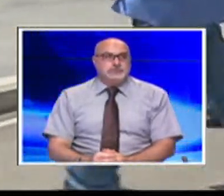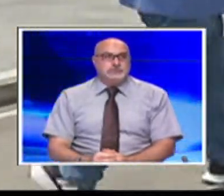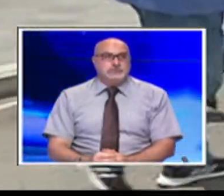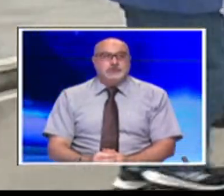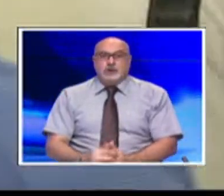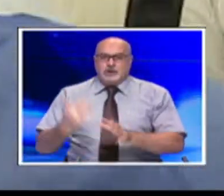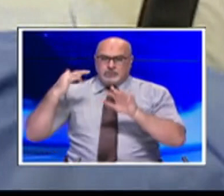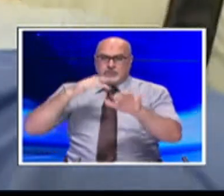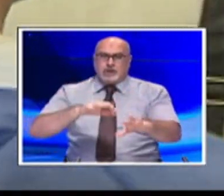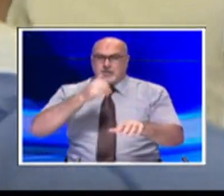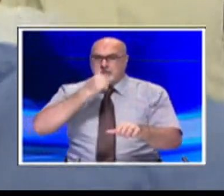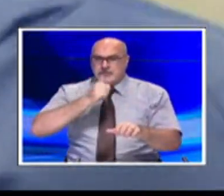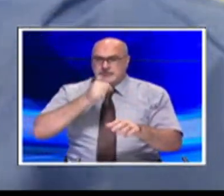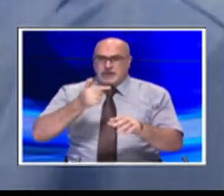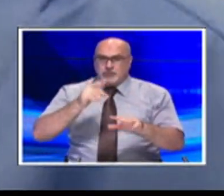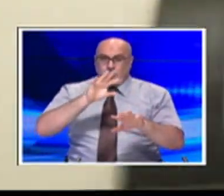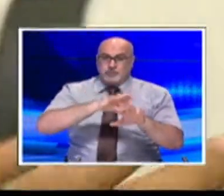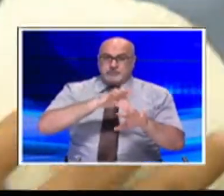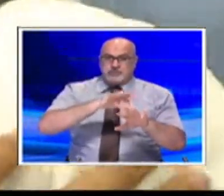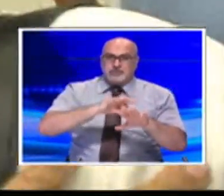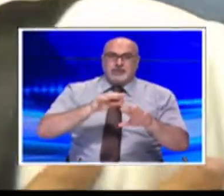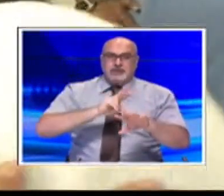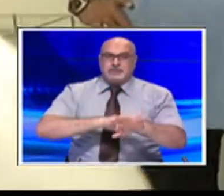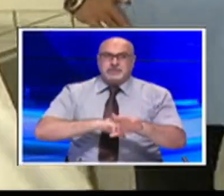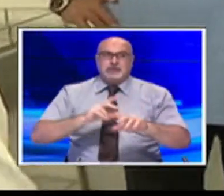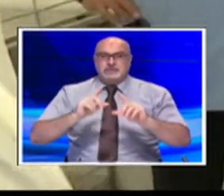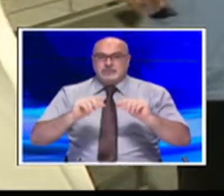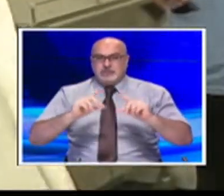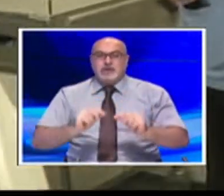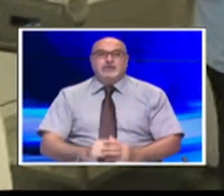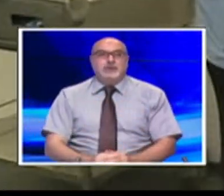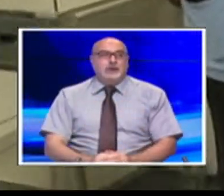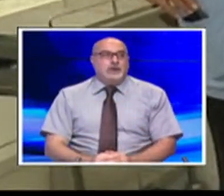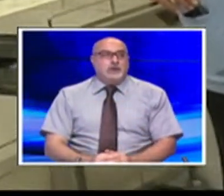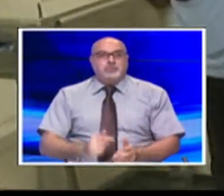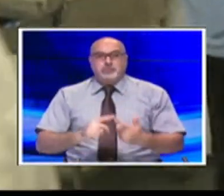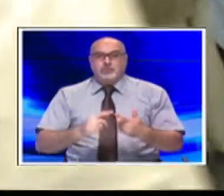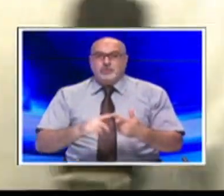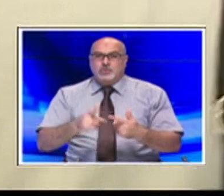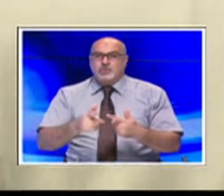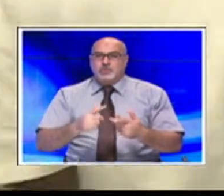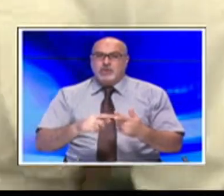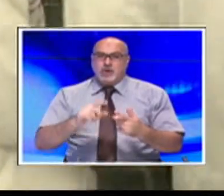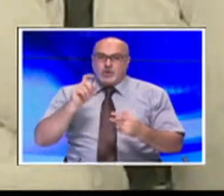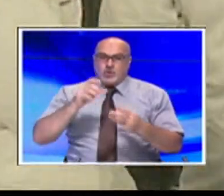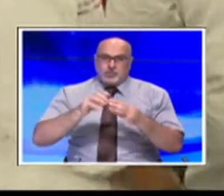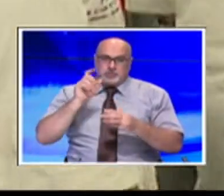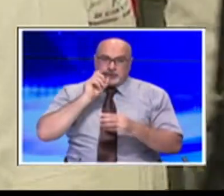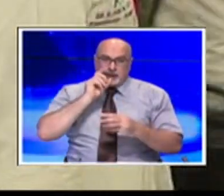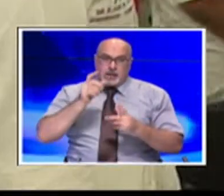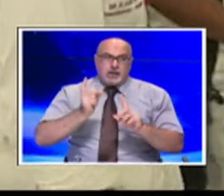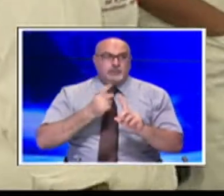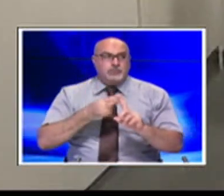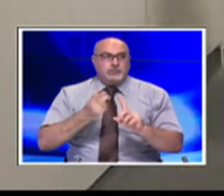توافد العديد من الجرحى على المستشفيات اللبنانية وبأضعاف القدرة الاستيعابية لها صعب من مهمة الأطقم